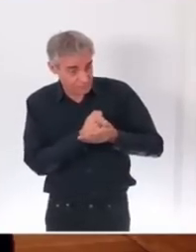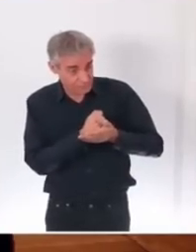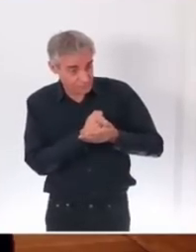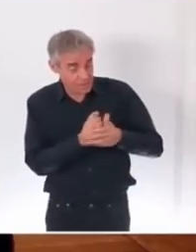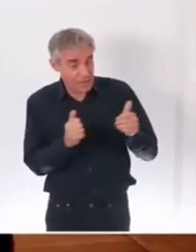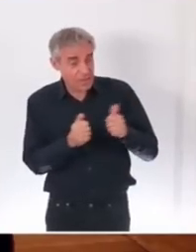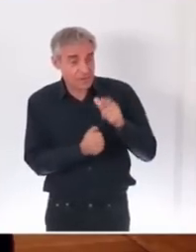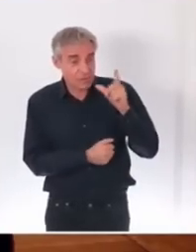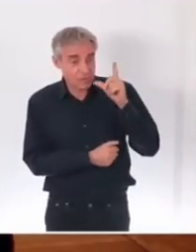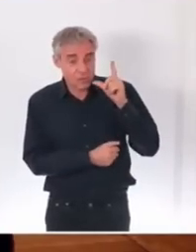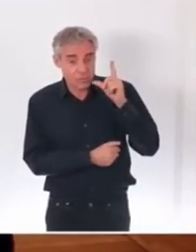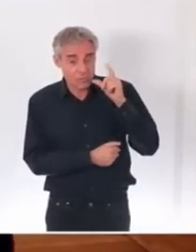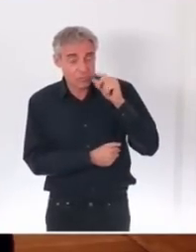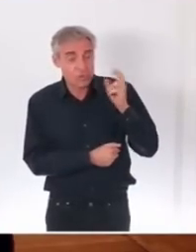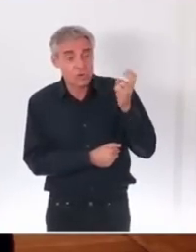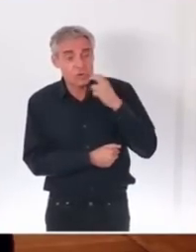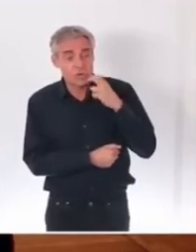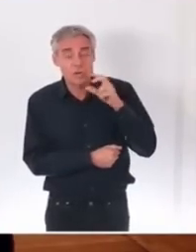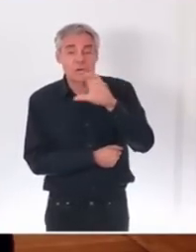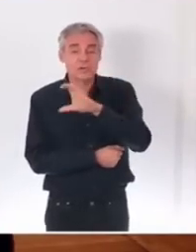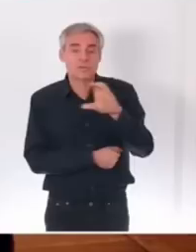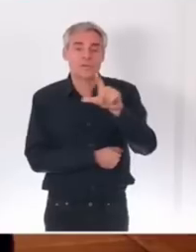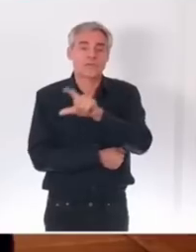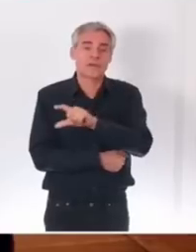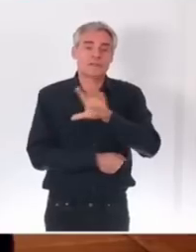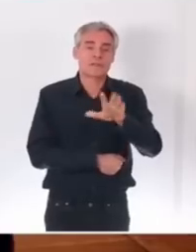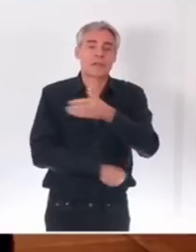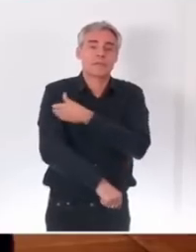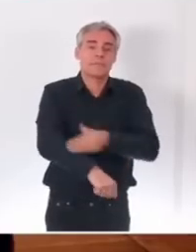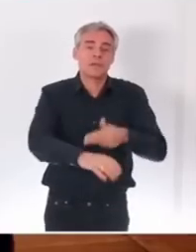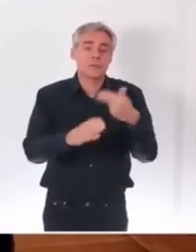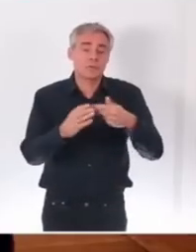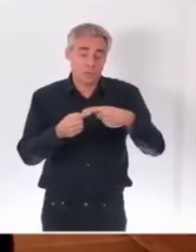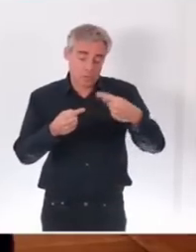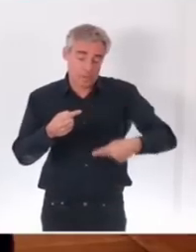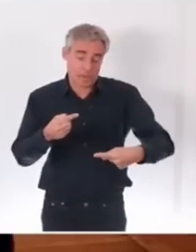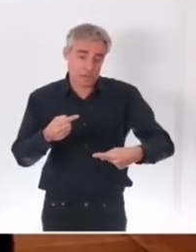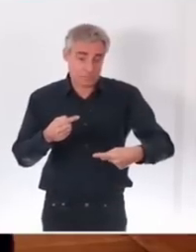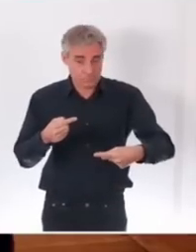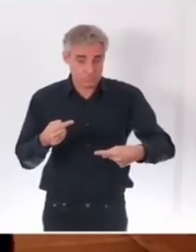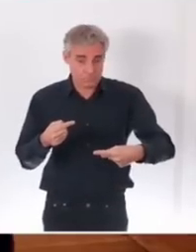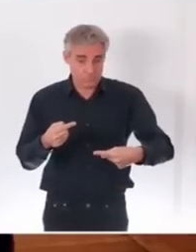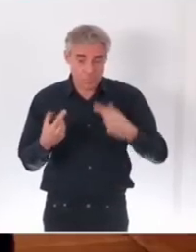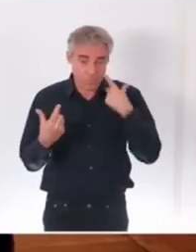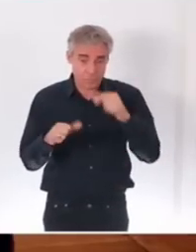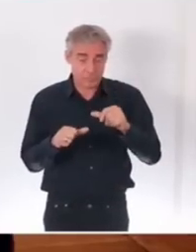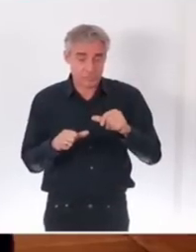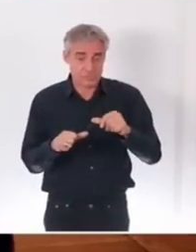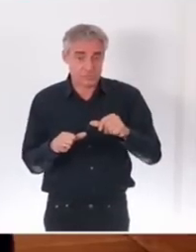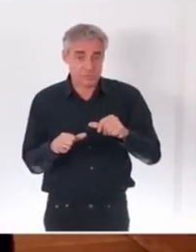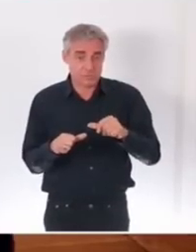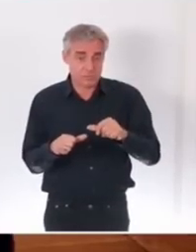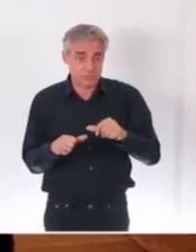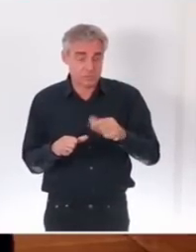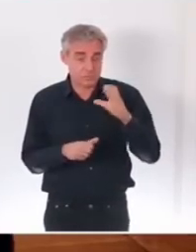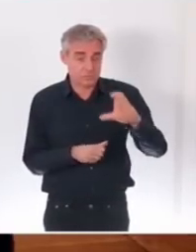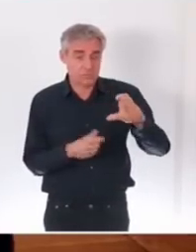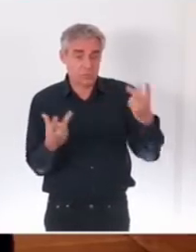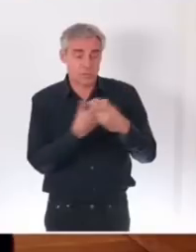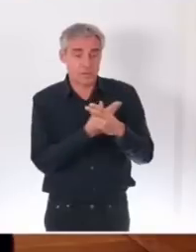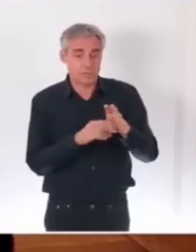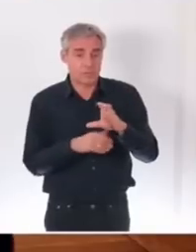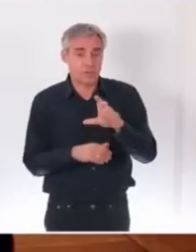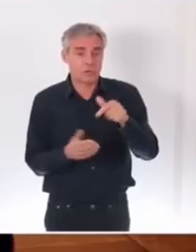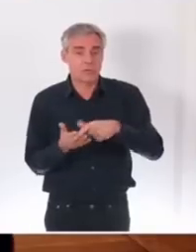Monsieur Hollande, c'est 125 millions d'euros de perte de ressources en dotation qui ont été commises